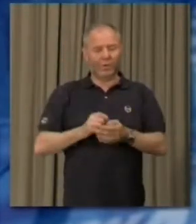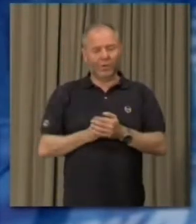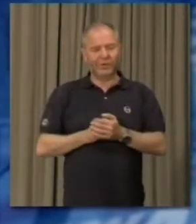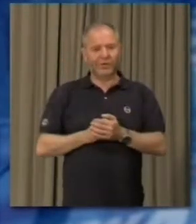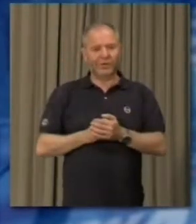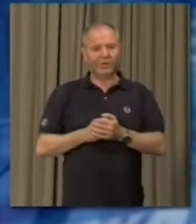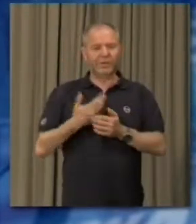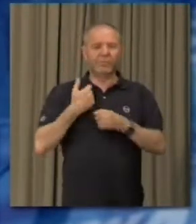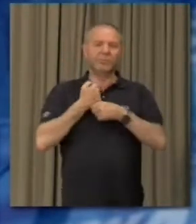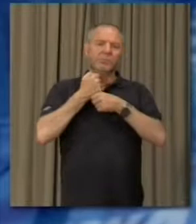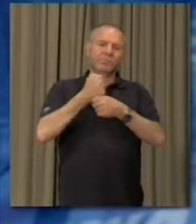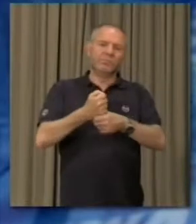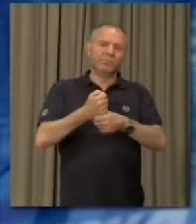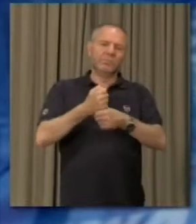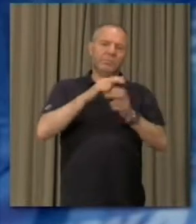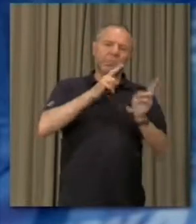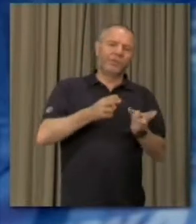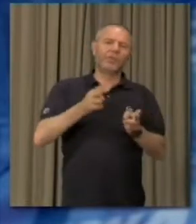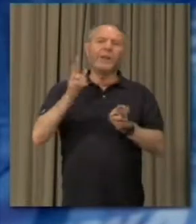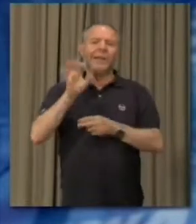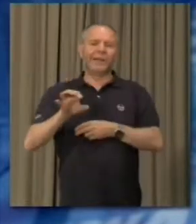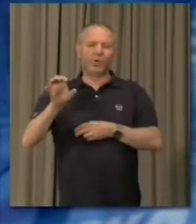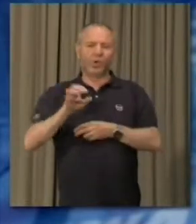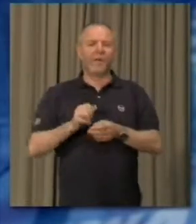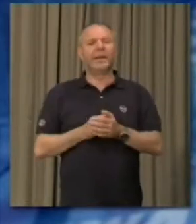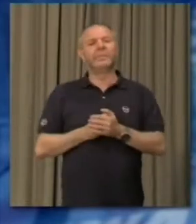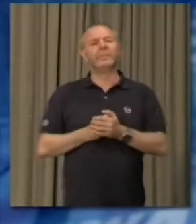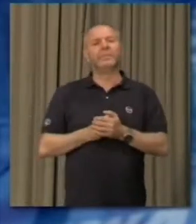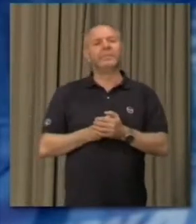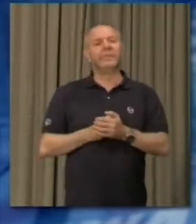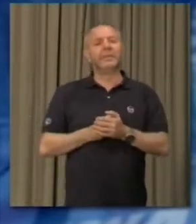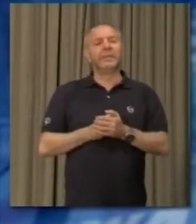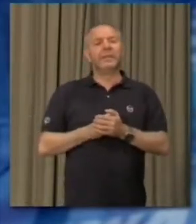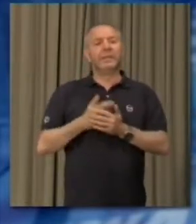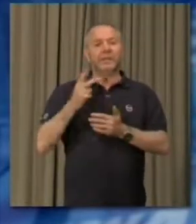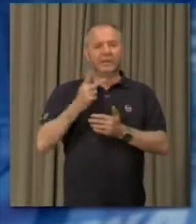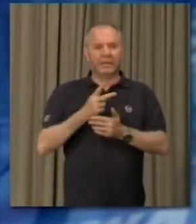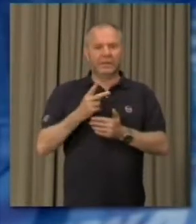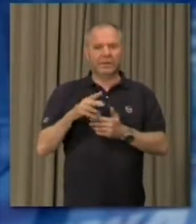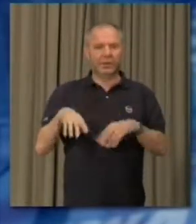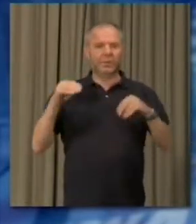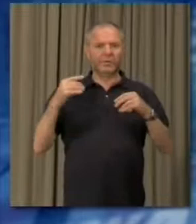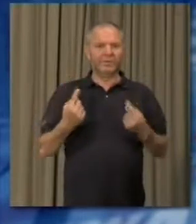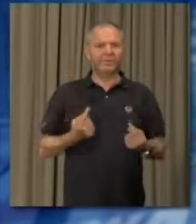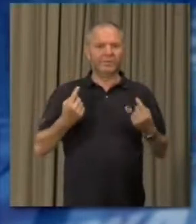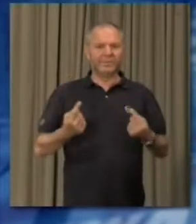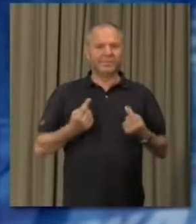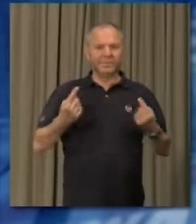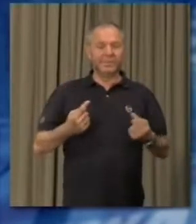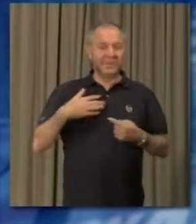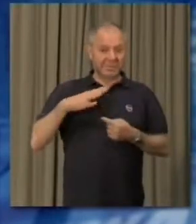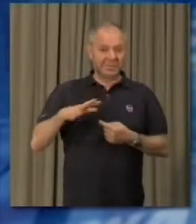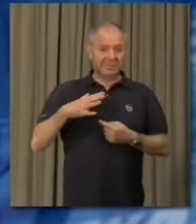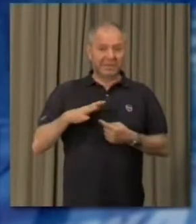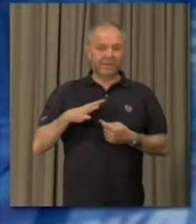dalle delegazioni regionali e provinciali XAI di Piemonte Valle d'Aosta. Inizia quindi a salire l'attesa per il grande evento, dal quale ci si aspetta una